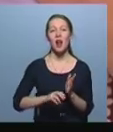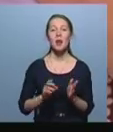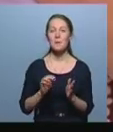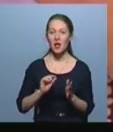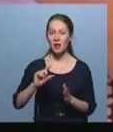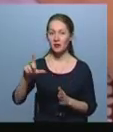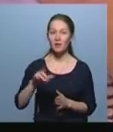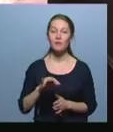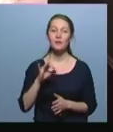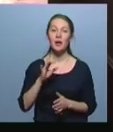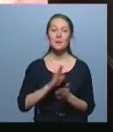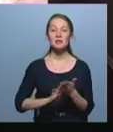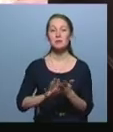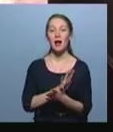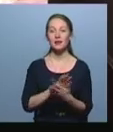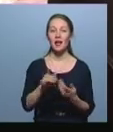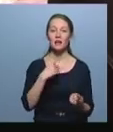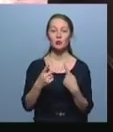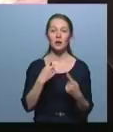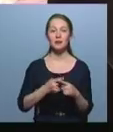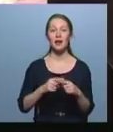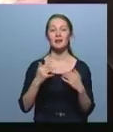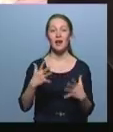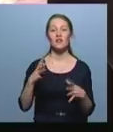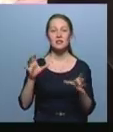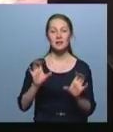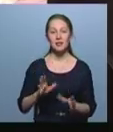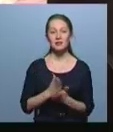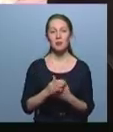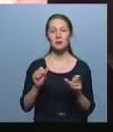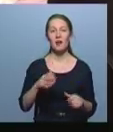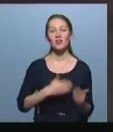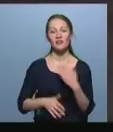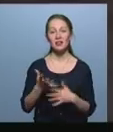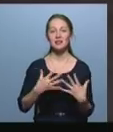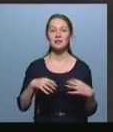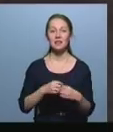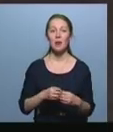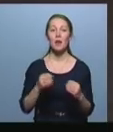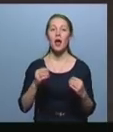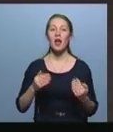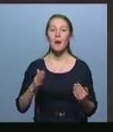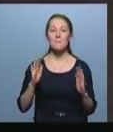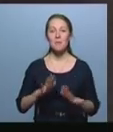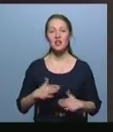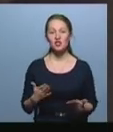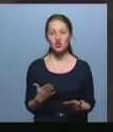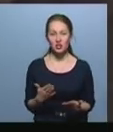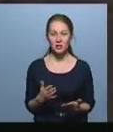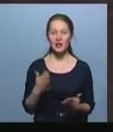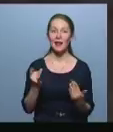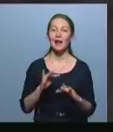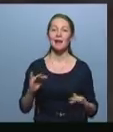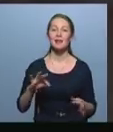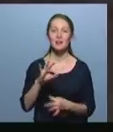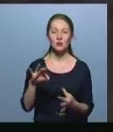Бесплатная юридическая консультация – требование законодательства. На нее имеют право инвалиды, семьи с доходом ниже прожиточного минимума, дети-сироты. Но